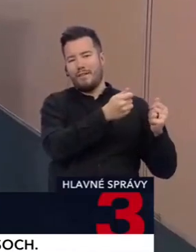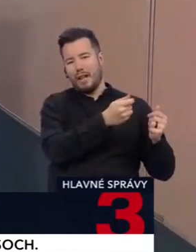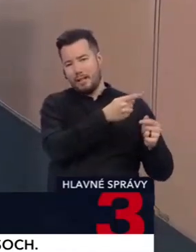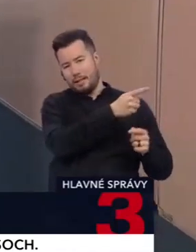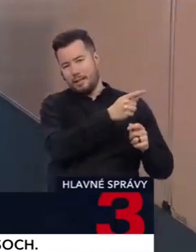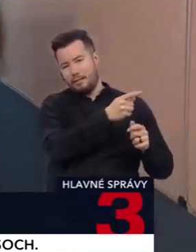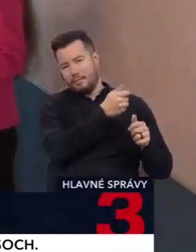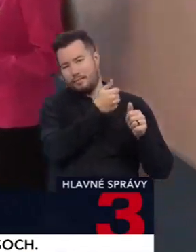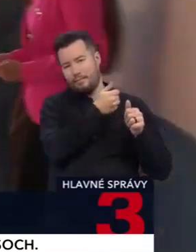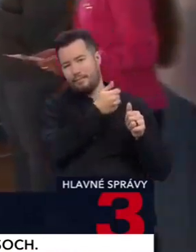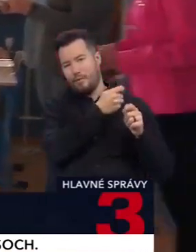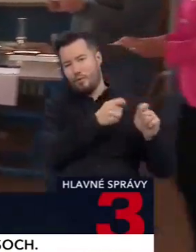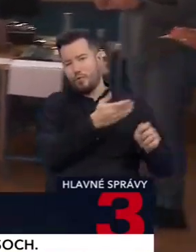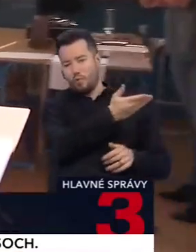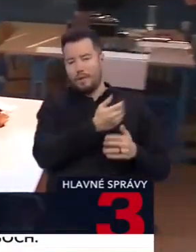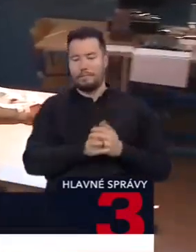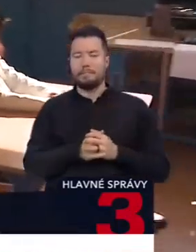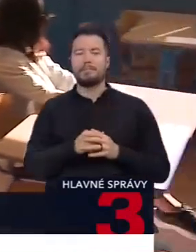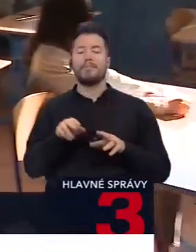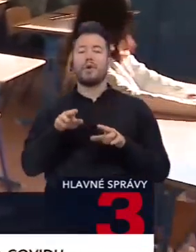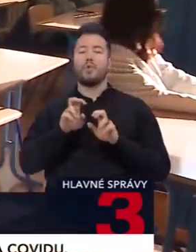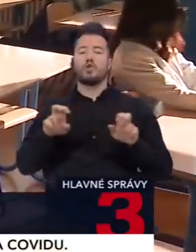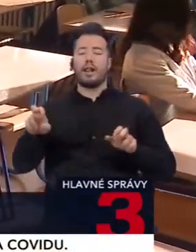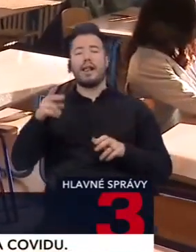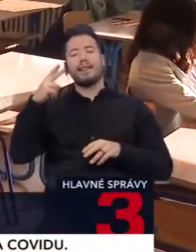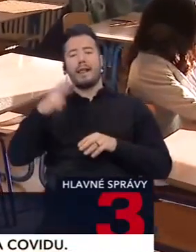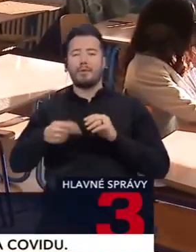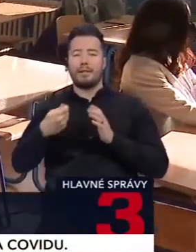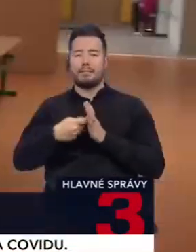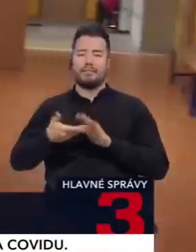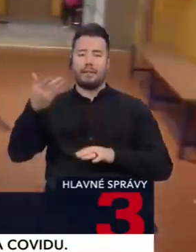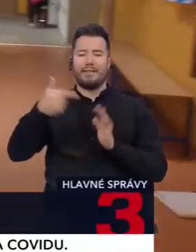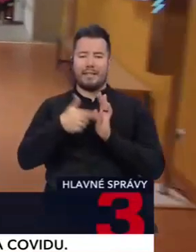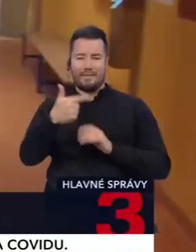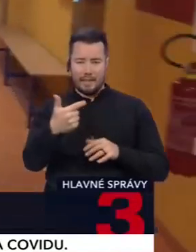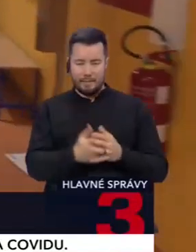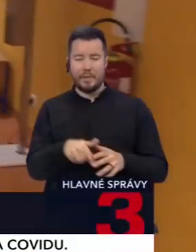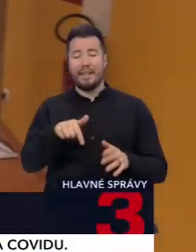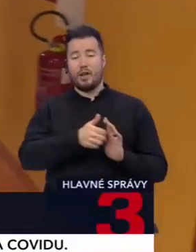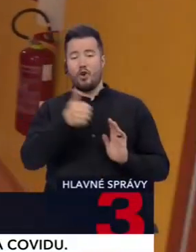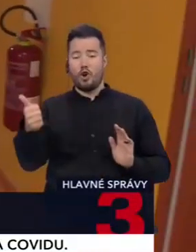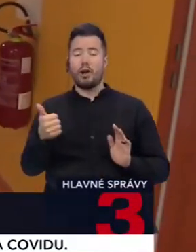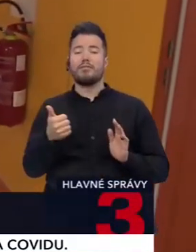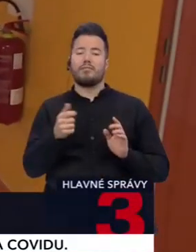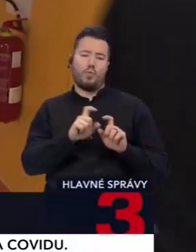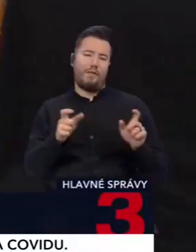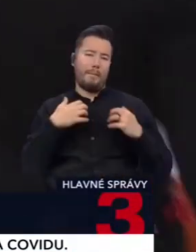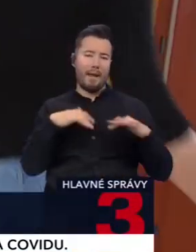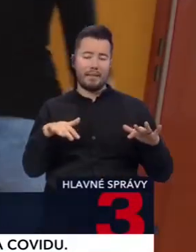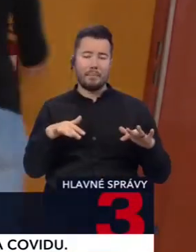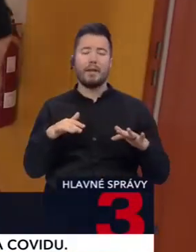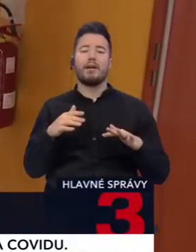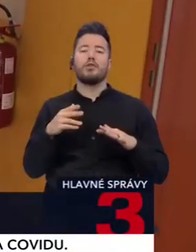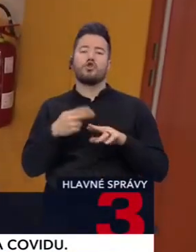Učitelia si naposledy prilepšili v roku 2020. Tento rok aj kvôli vplyvu pandémie na štátny rozpočet platy pedagogických zamestnancov nerástli